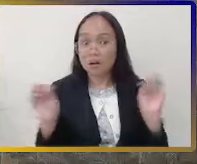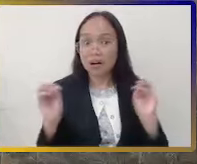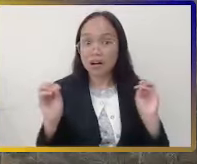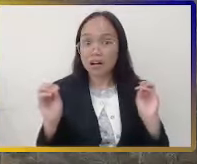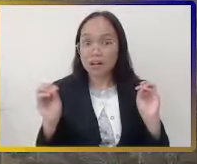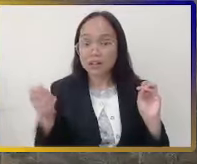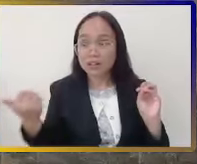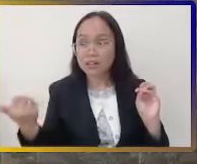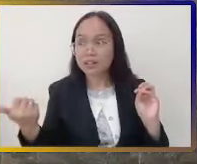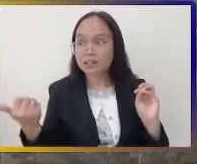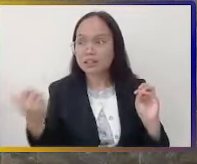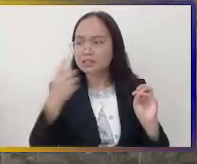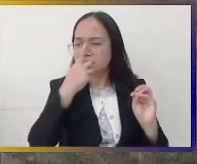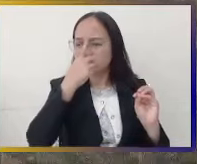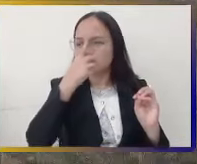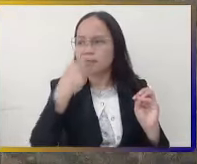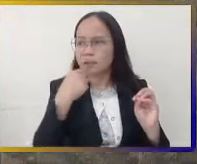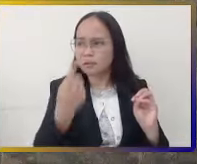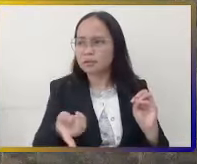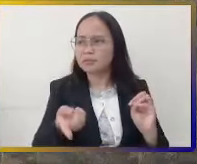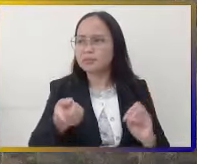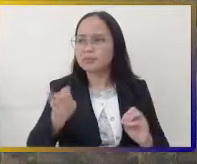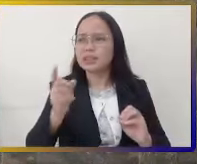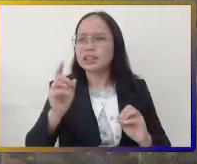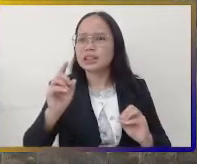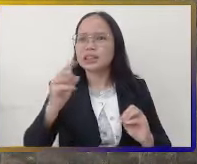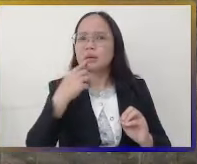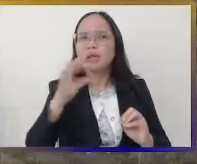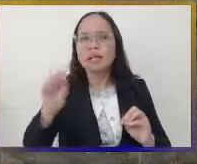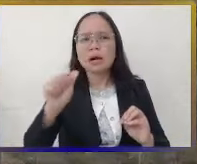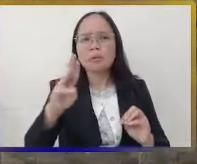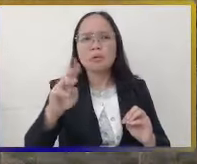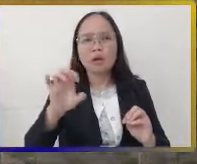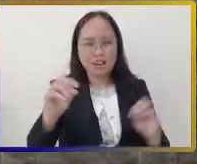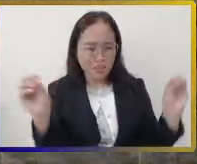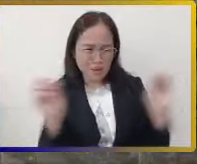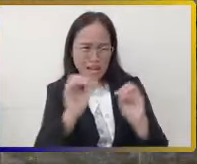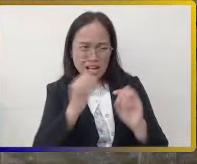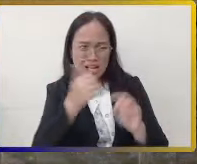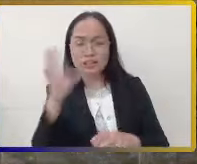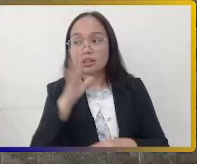Ha? Sabi niya kay Samuel, wala ka na ba talagang ibang anak?